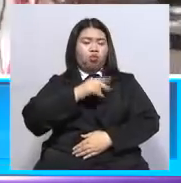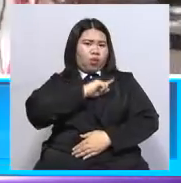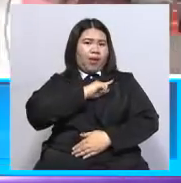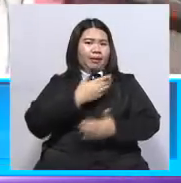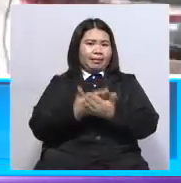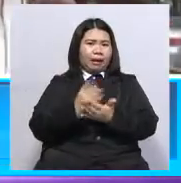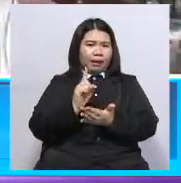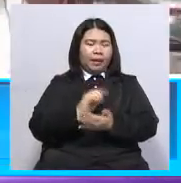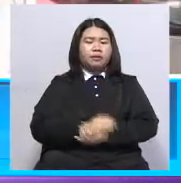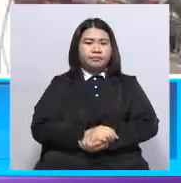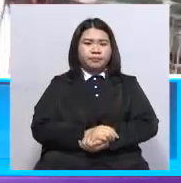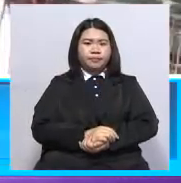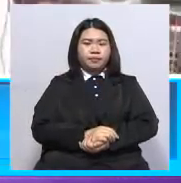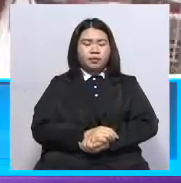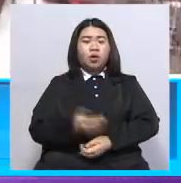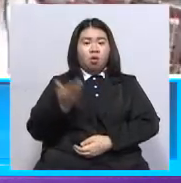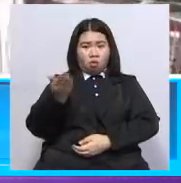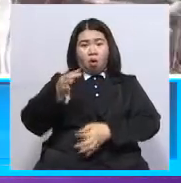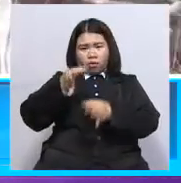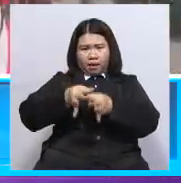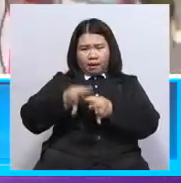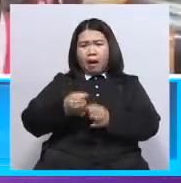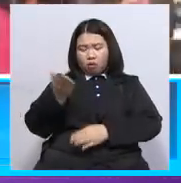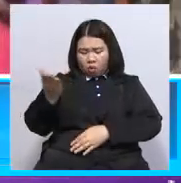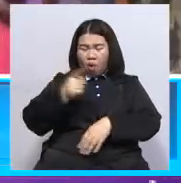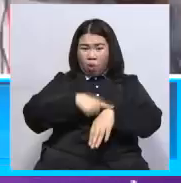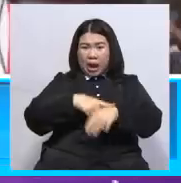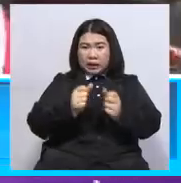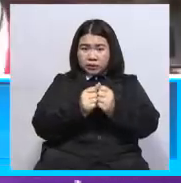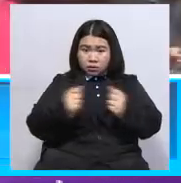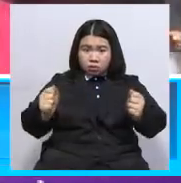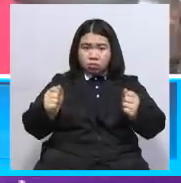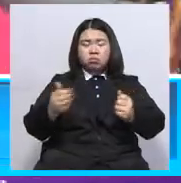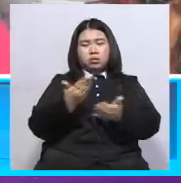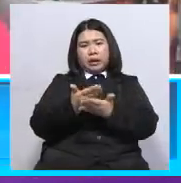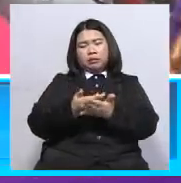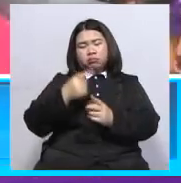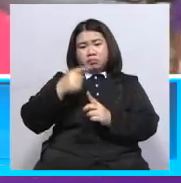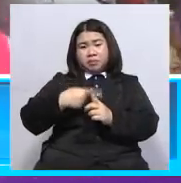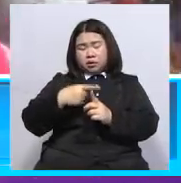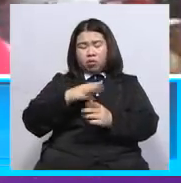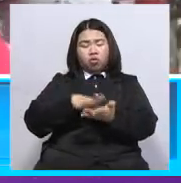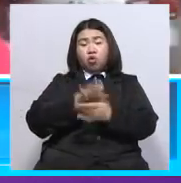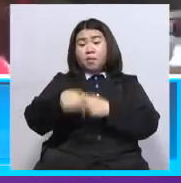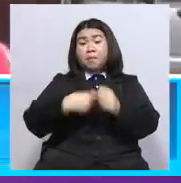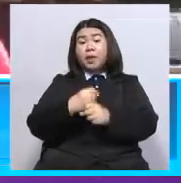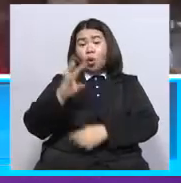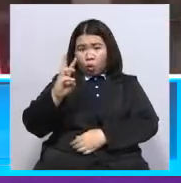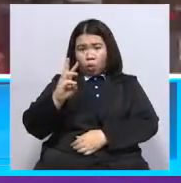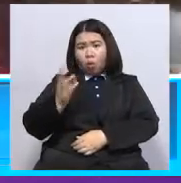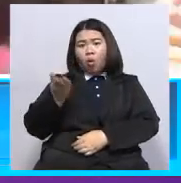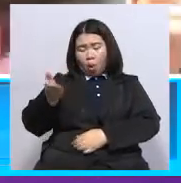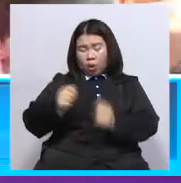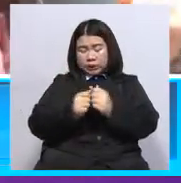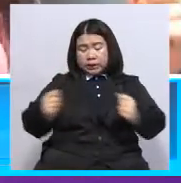โดยจะขอให้ธนาคารขยายระยะเวลาในการชำระหนี้อยู่ที่6ปีค่ะซึ่งทางด้าน